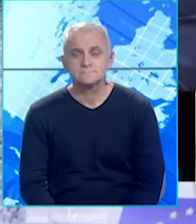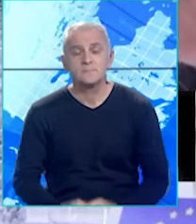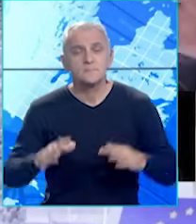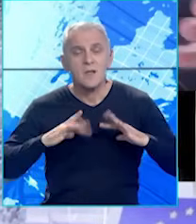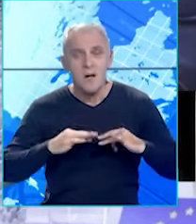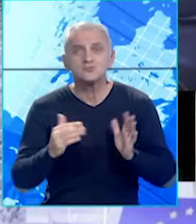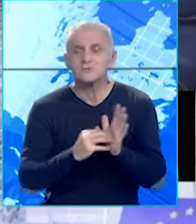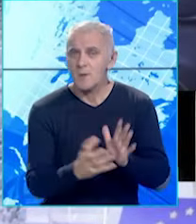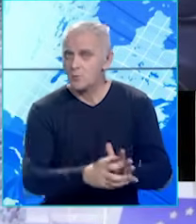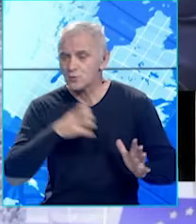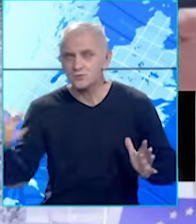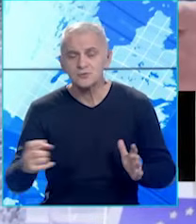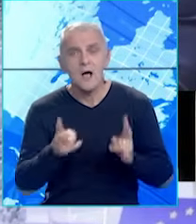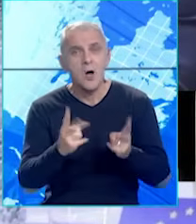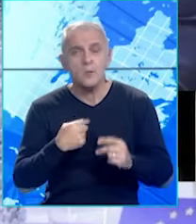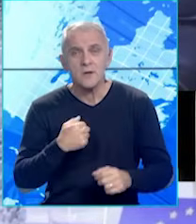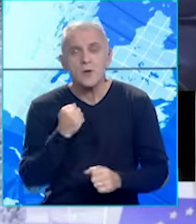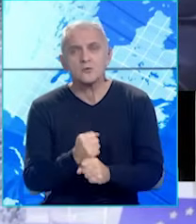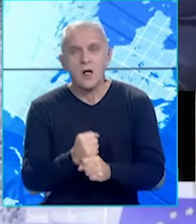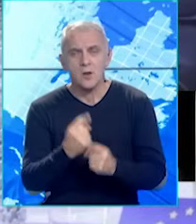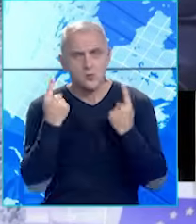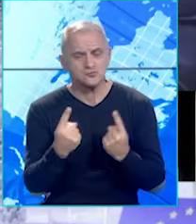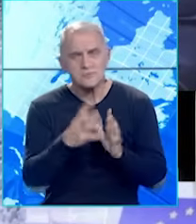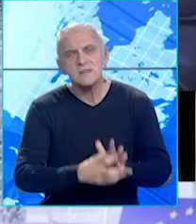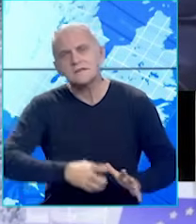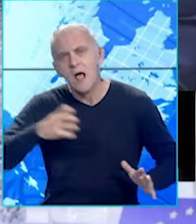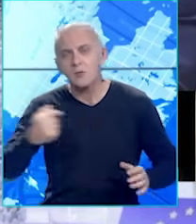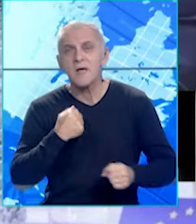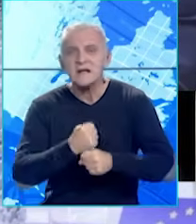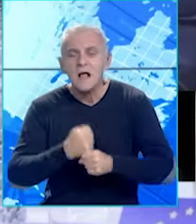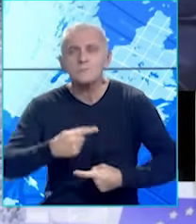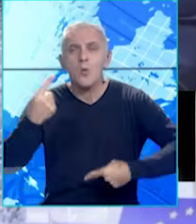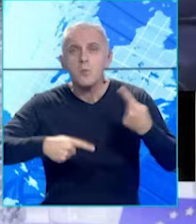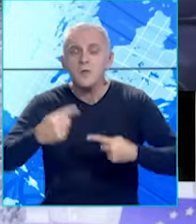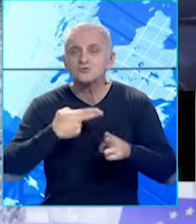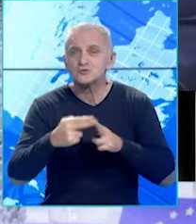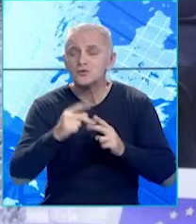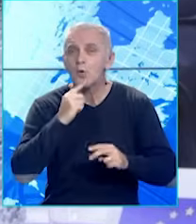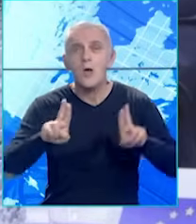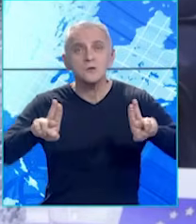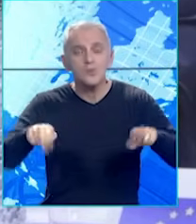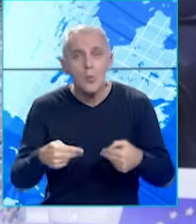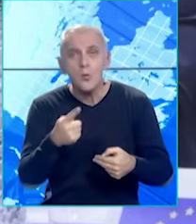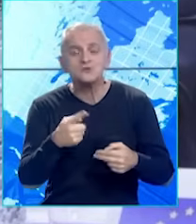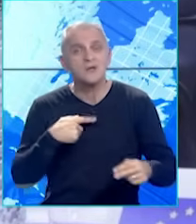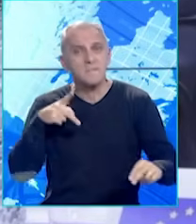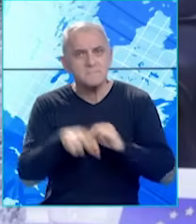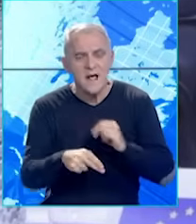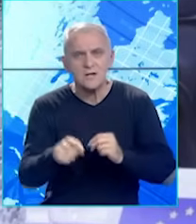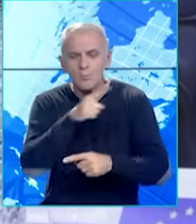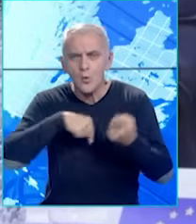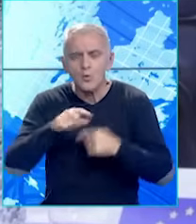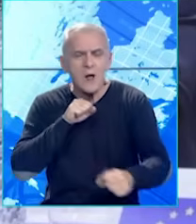Pauzu treba produžiti kako bismo je učinili održivom i trajnom dok radimo na političkom rješenju koje bi nam trebalo omogućiti da prekinemo začarani